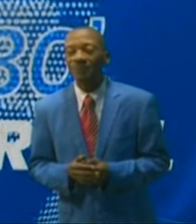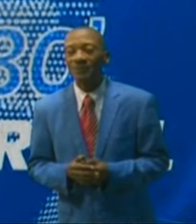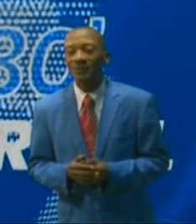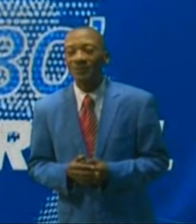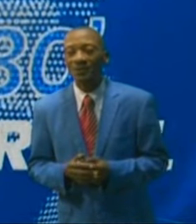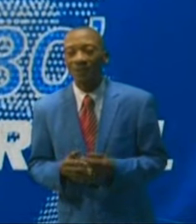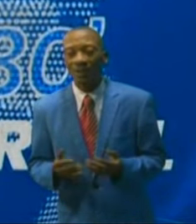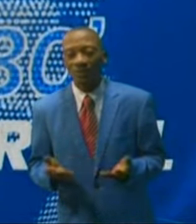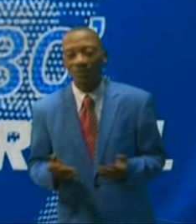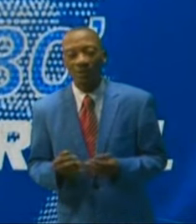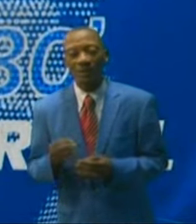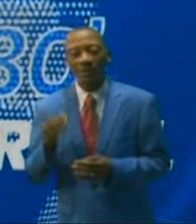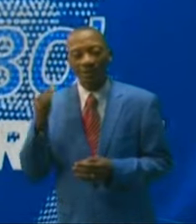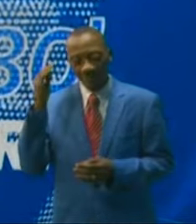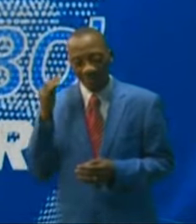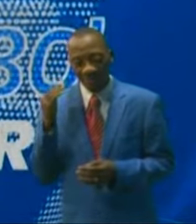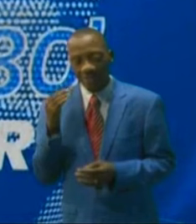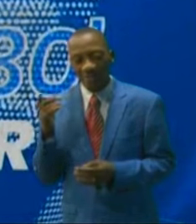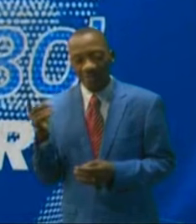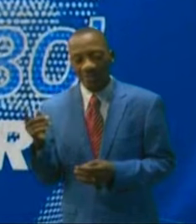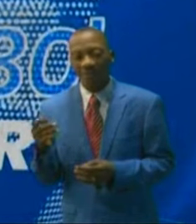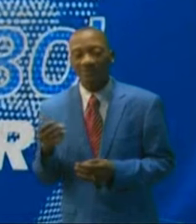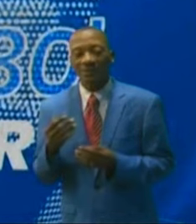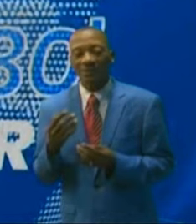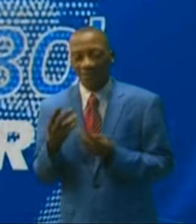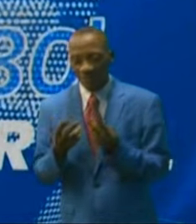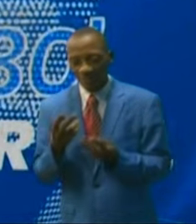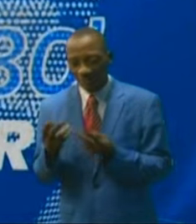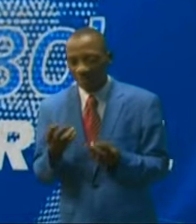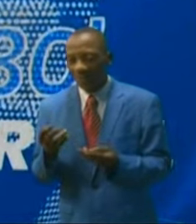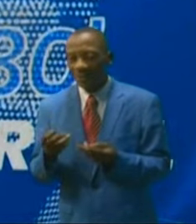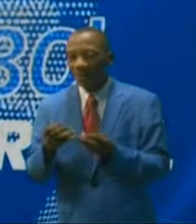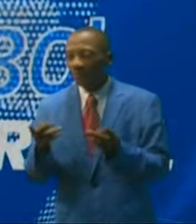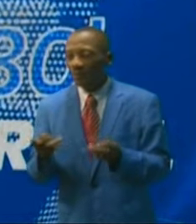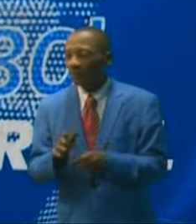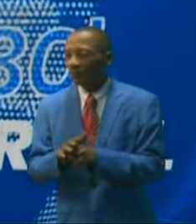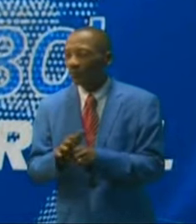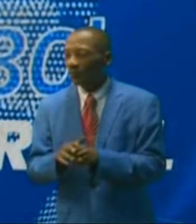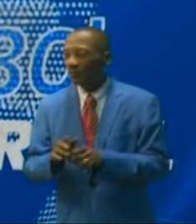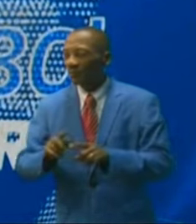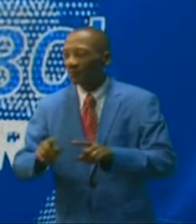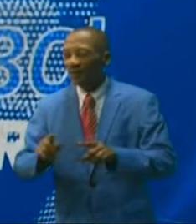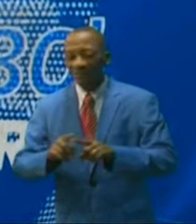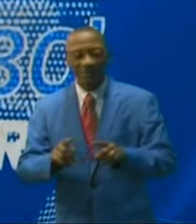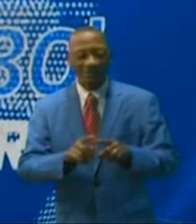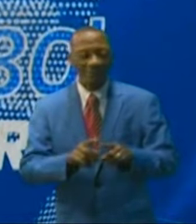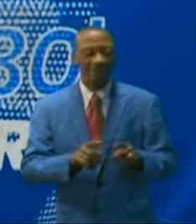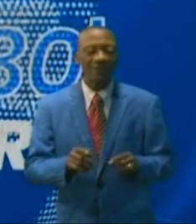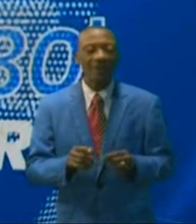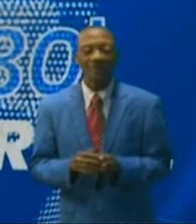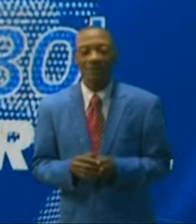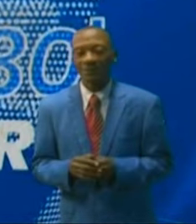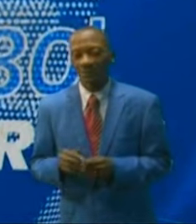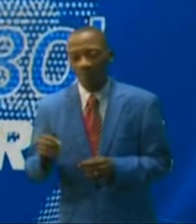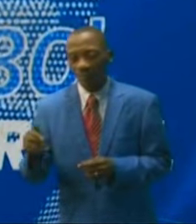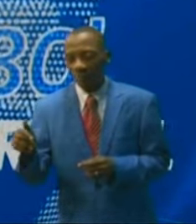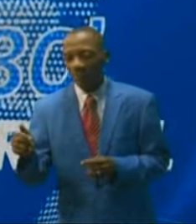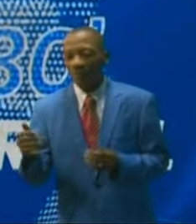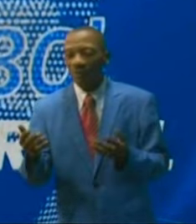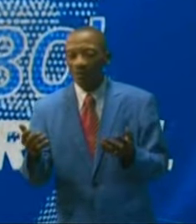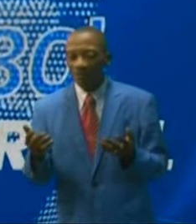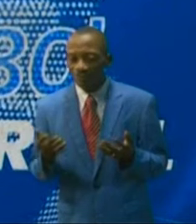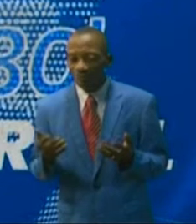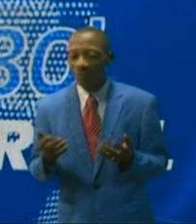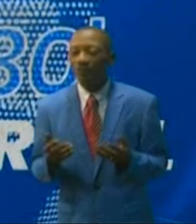Félix-Antoine Tshisekedi, a reçu la visite de l'équipe dirigeante de ces géants de l'industrie brassicole. Cette rencontre avait pour objectif de